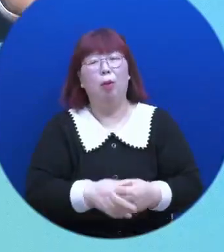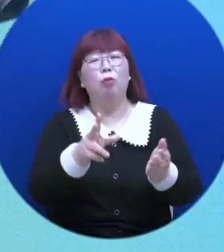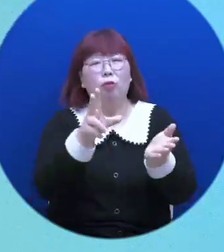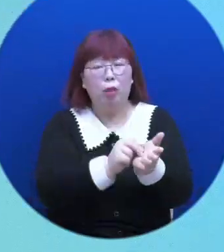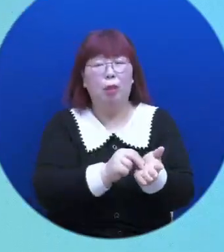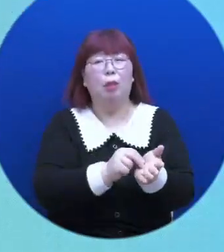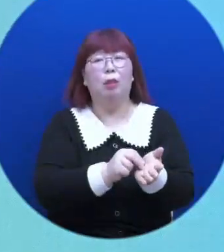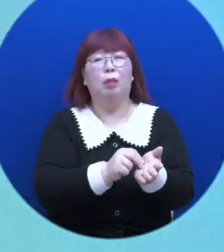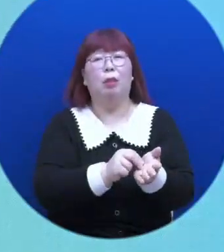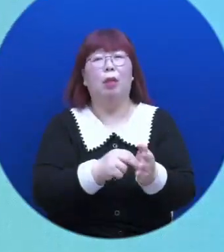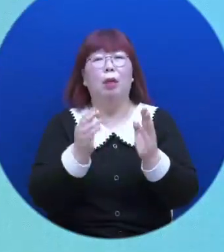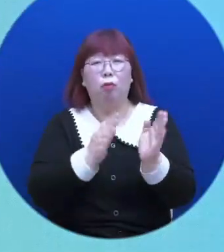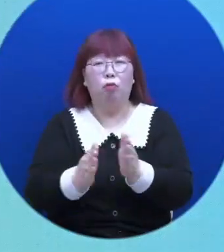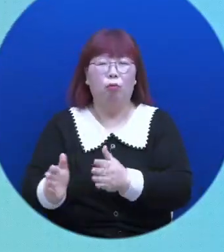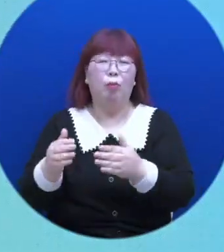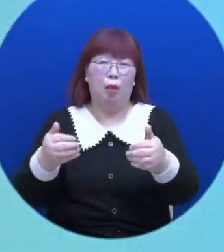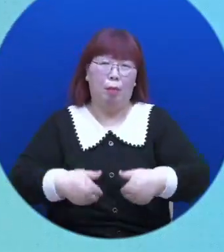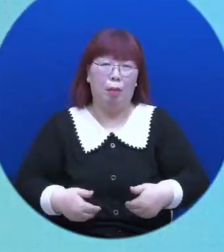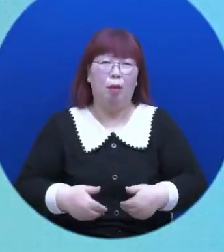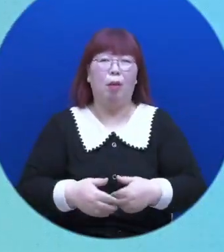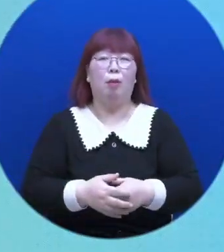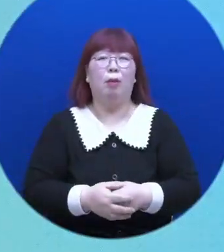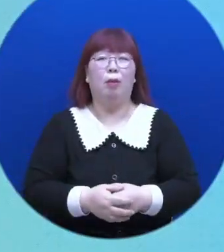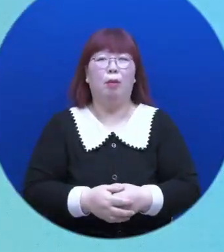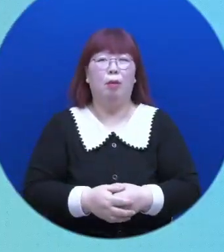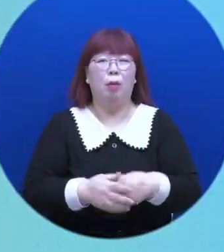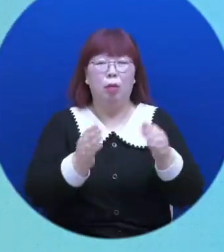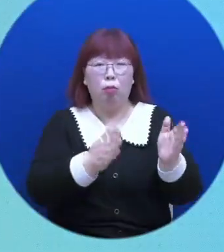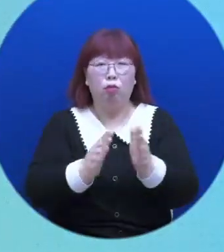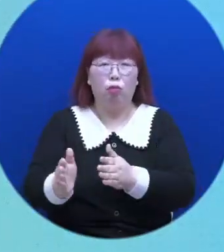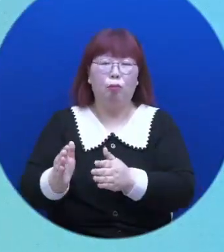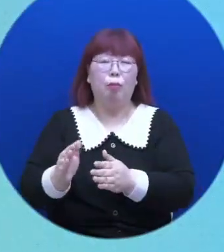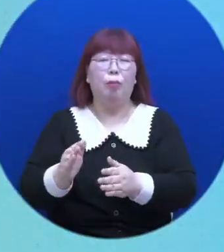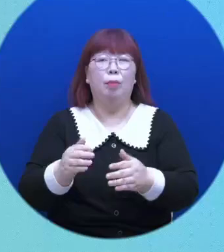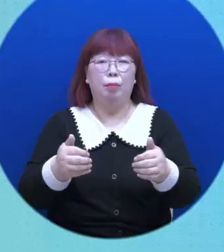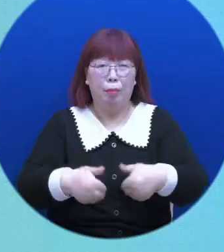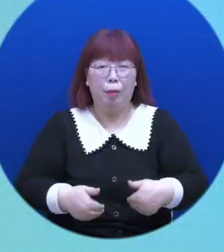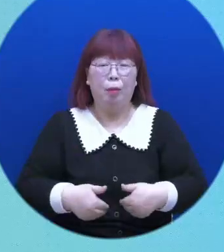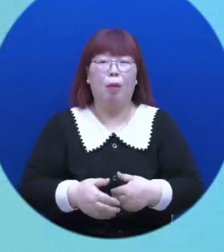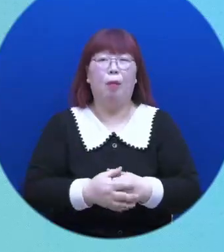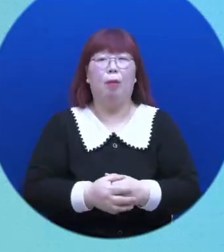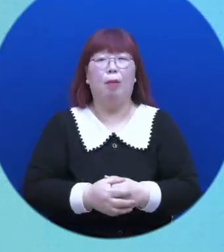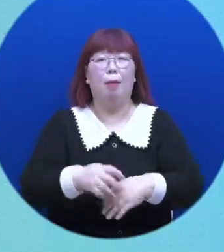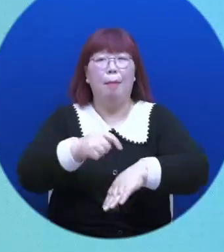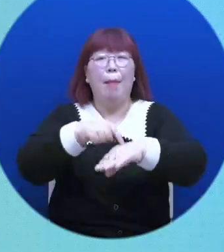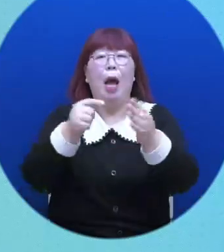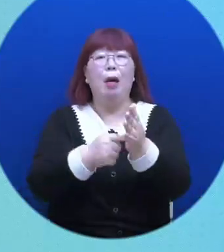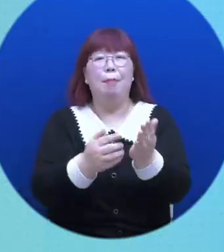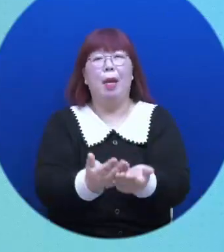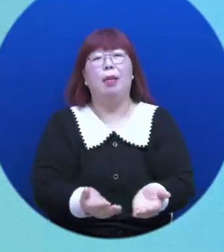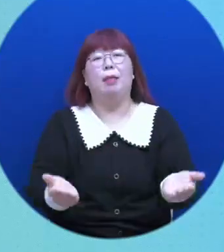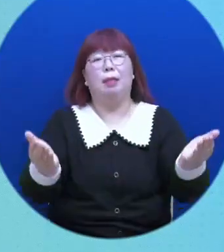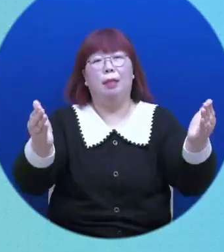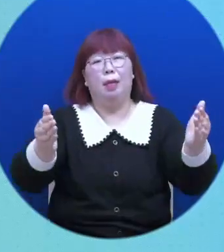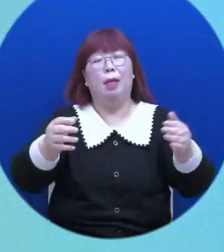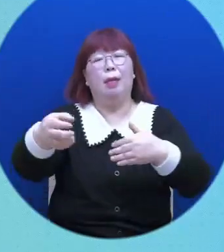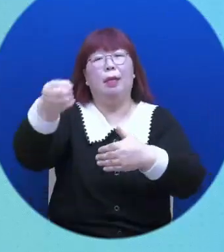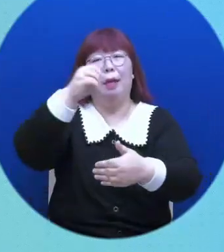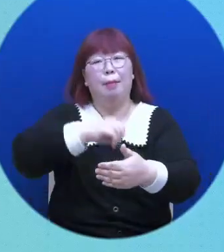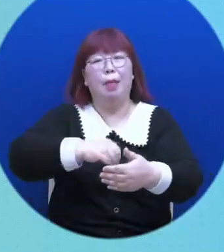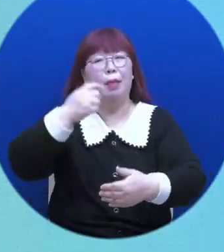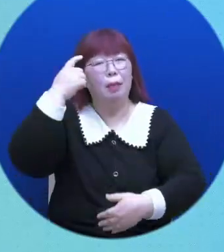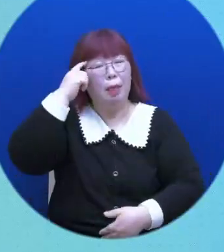문제는 준비돼요. 준비된 내용, 어디? 마음의 그릇에 담기는 생각이라는